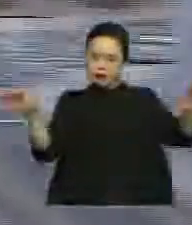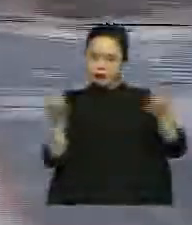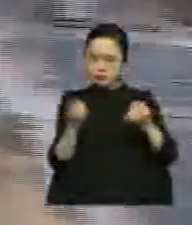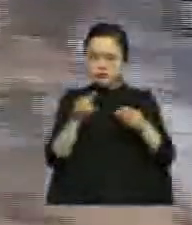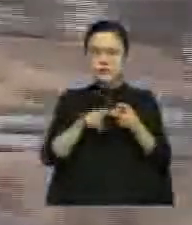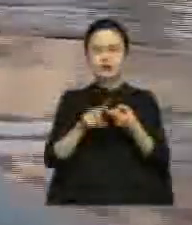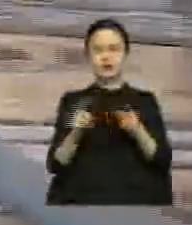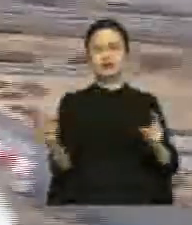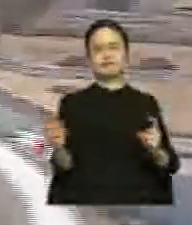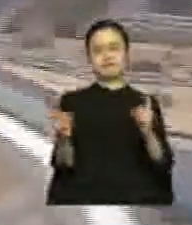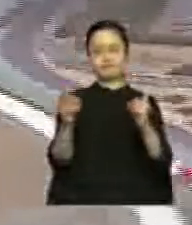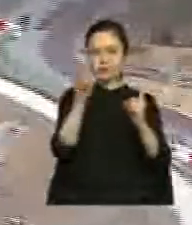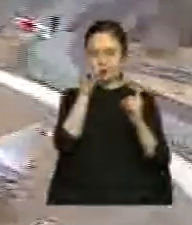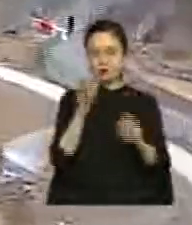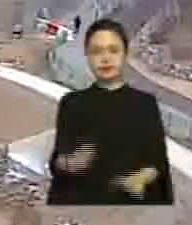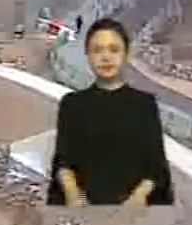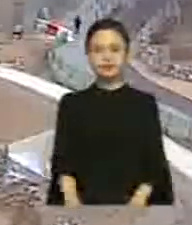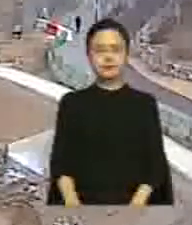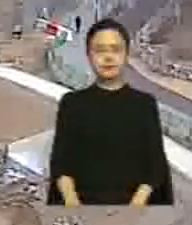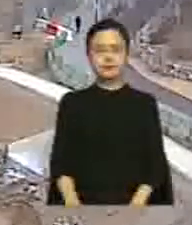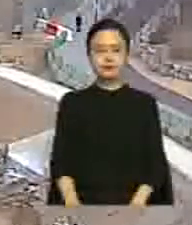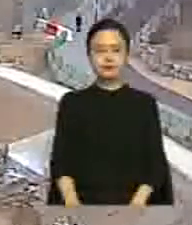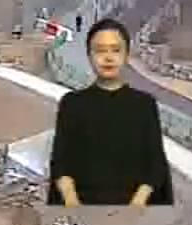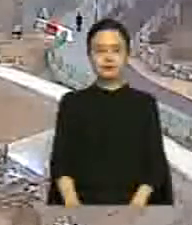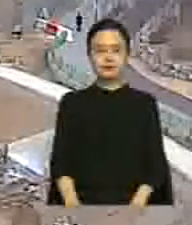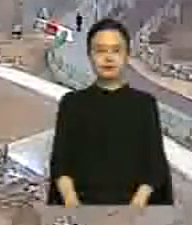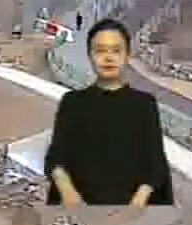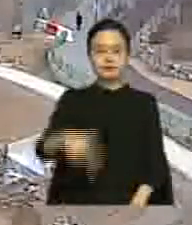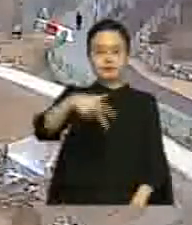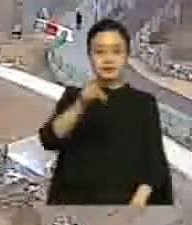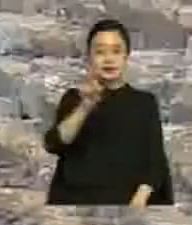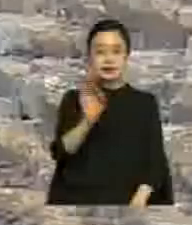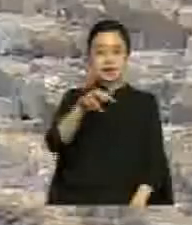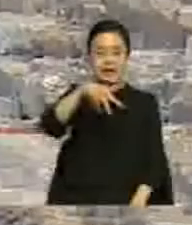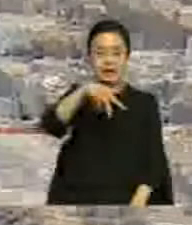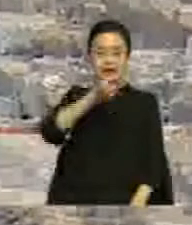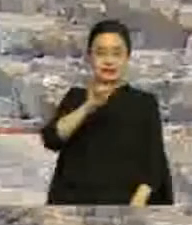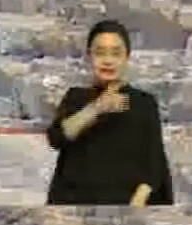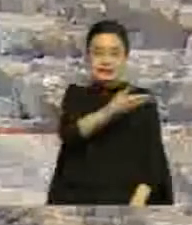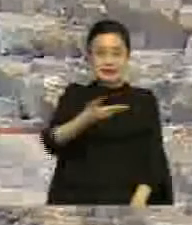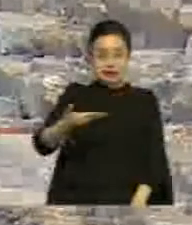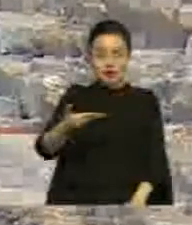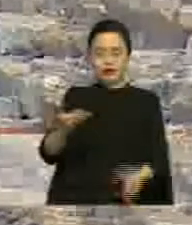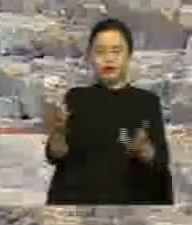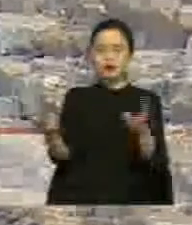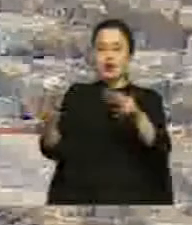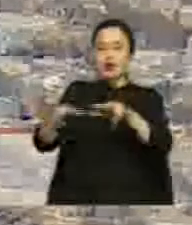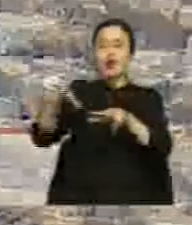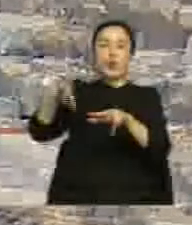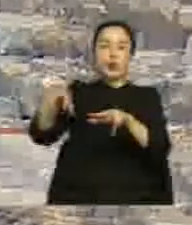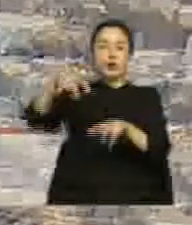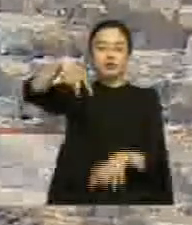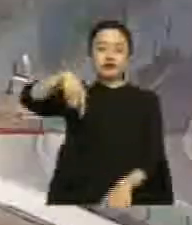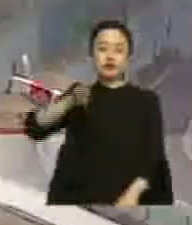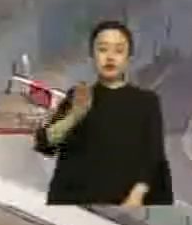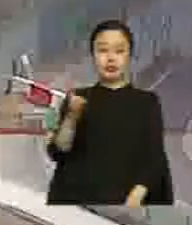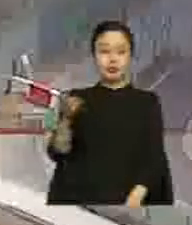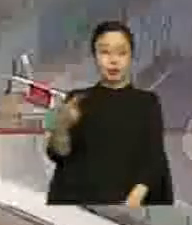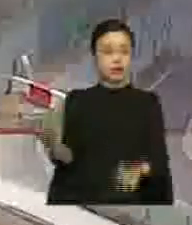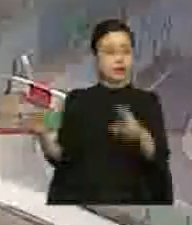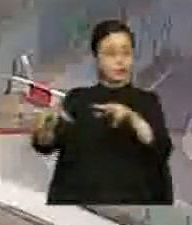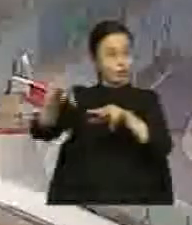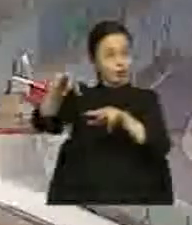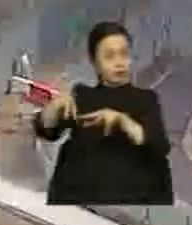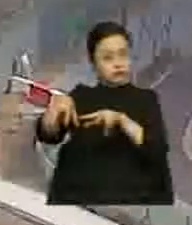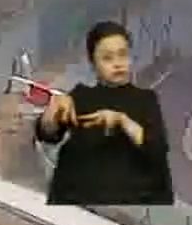2020년 완공을 목표로 북위례 지역에 조성 중인 장지천 수변공원. 연면적 7만 5천여 제곱미터로 주민들은 위례 신도시의